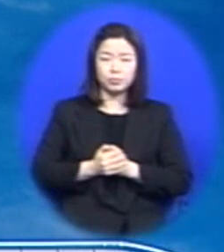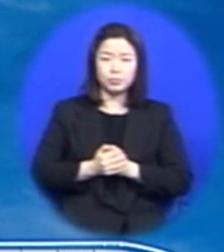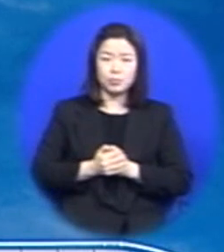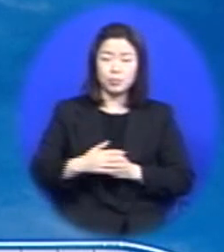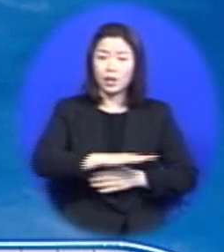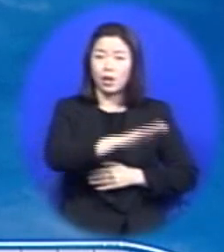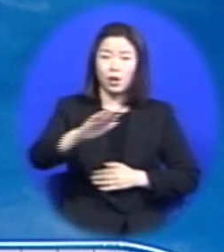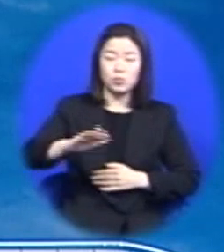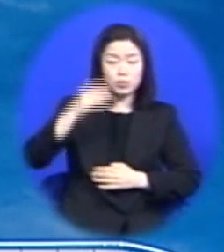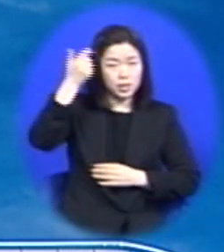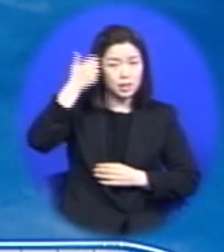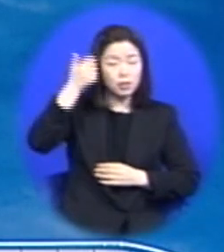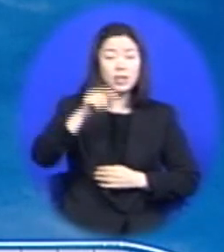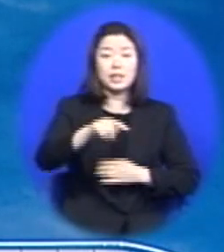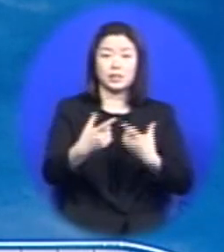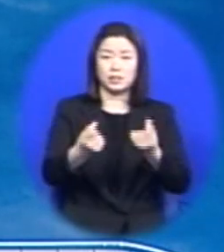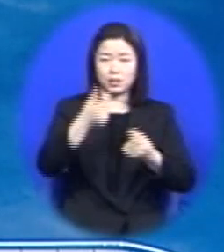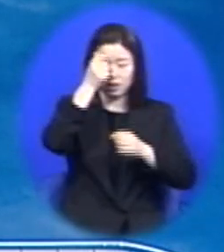우리 영이 그렇게 예배한다는